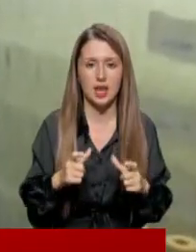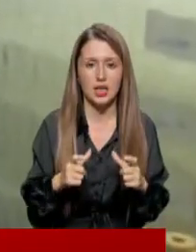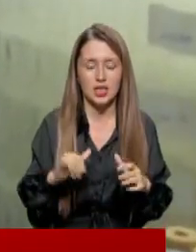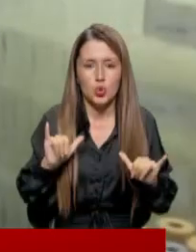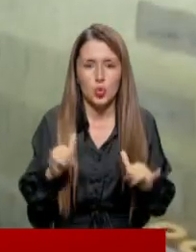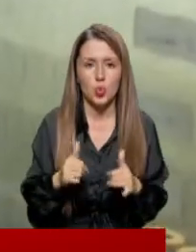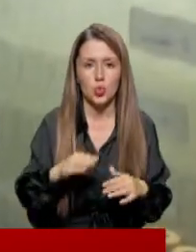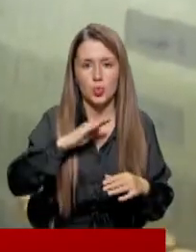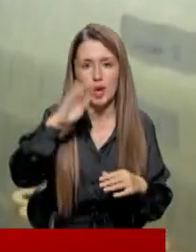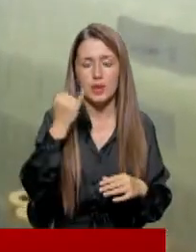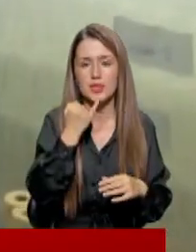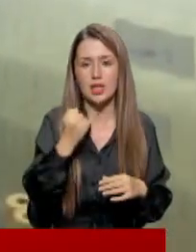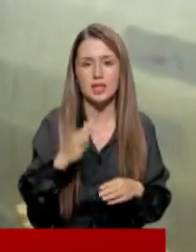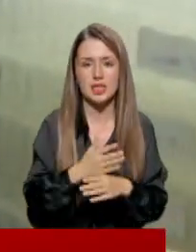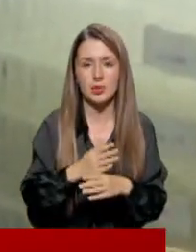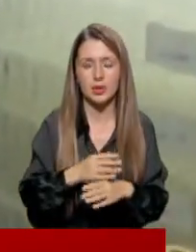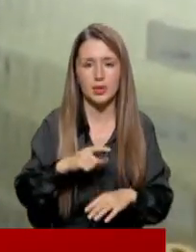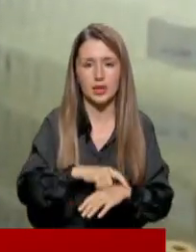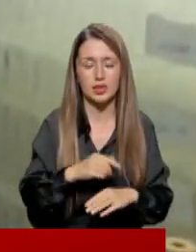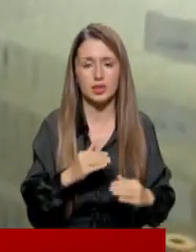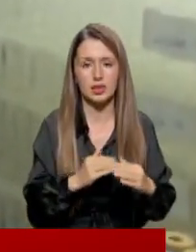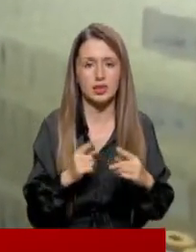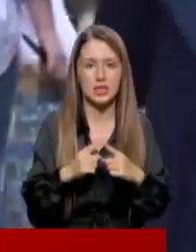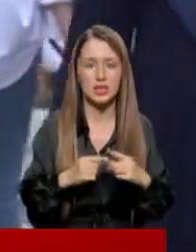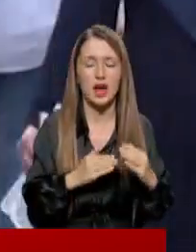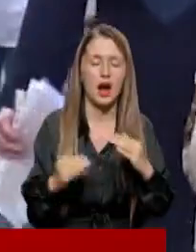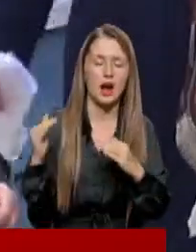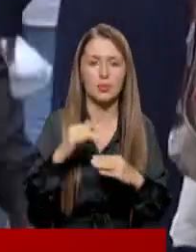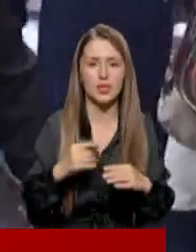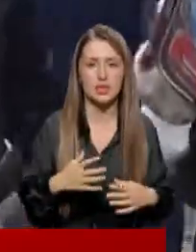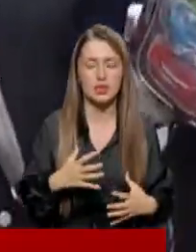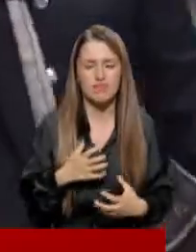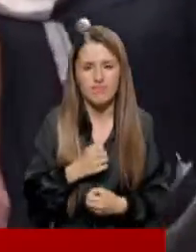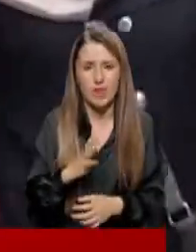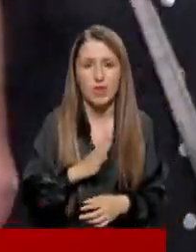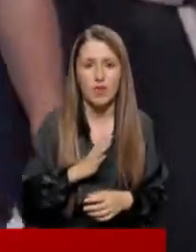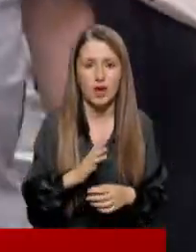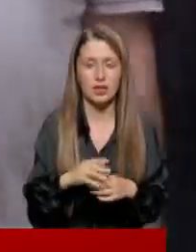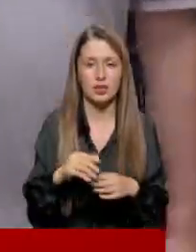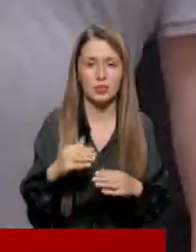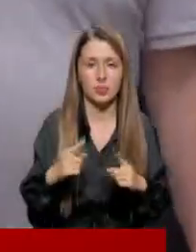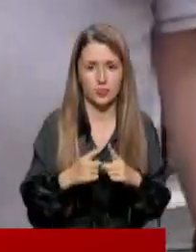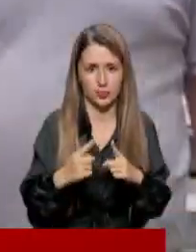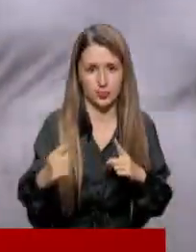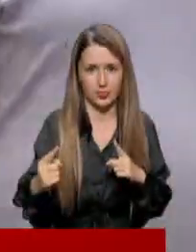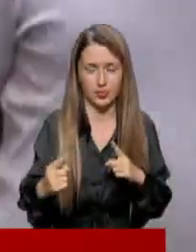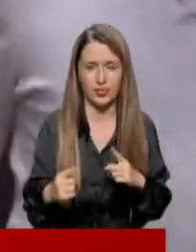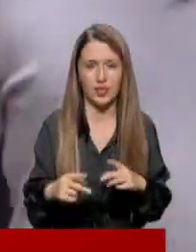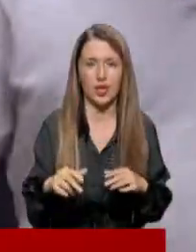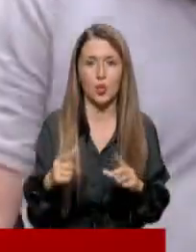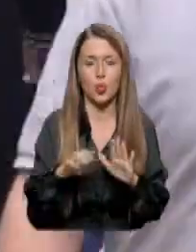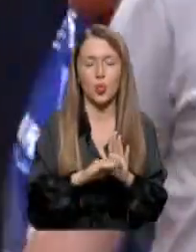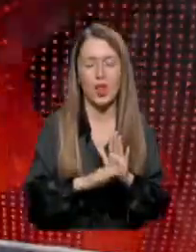bayram ziyaretleri nedeniyle vaka sayısının daha da artmasından endişe ediyor uzmanlar. Maske ve mesafe kurallarına uyulmasını istiyor.